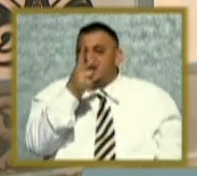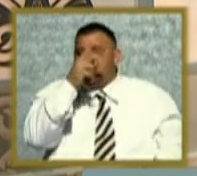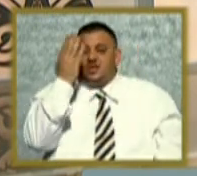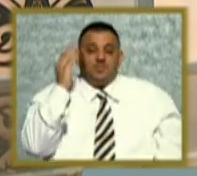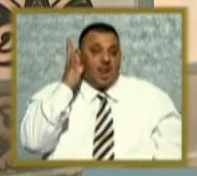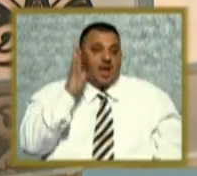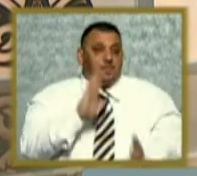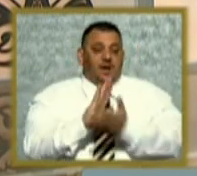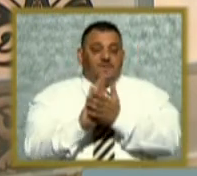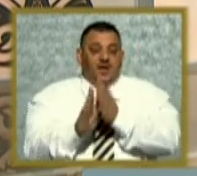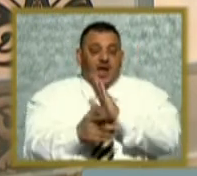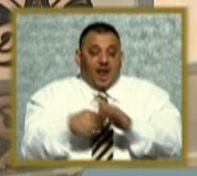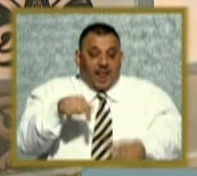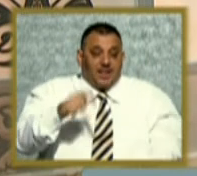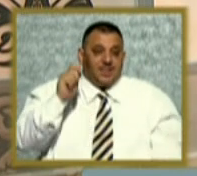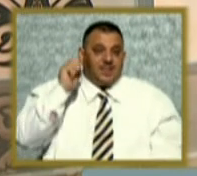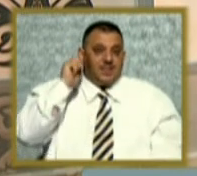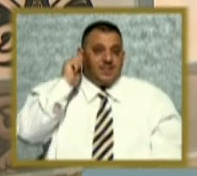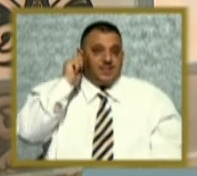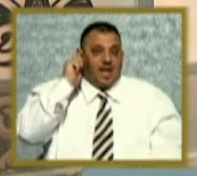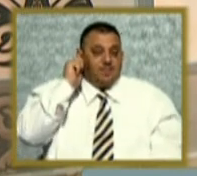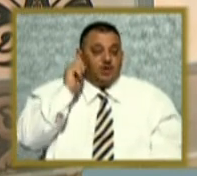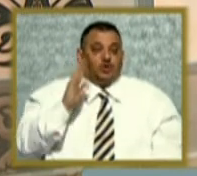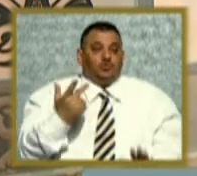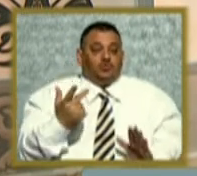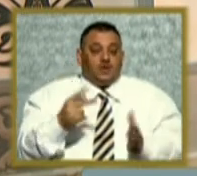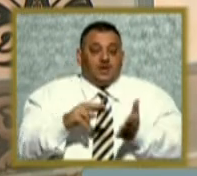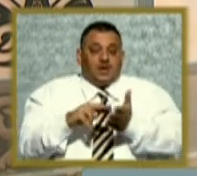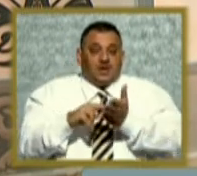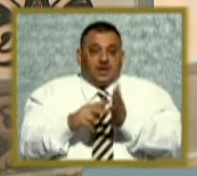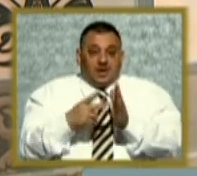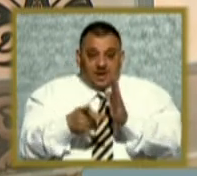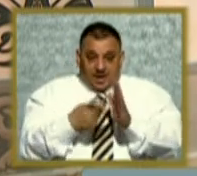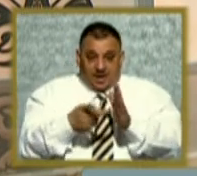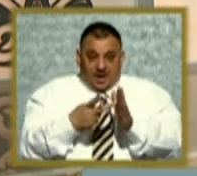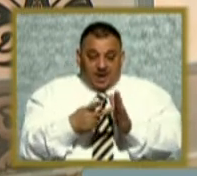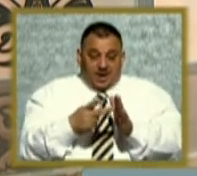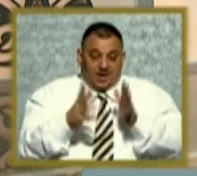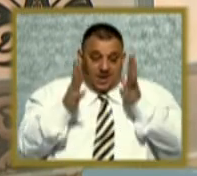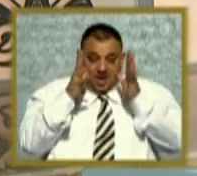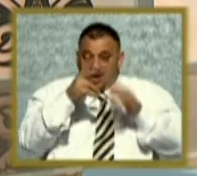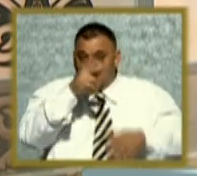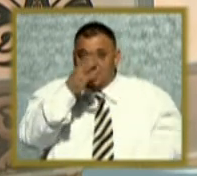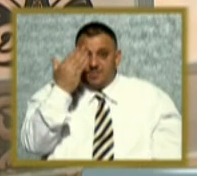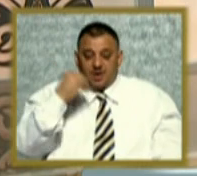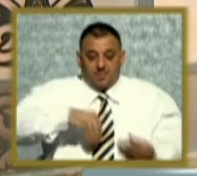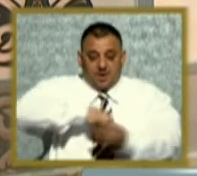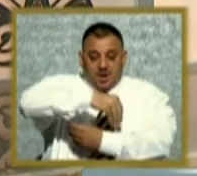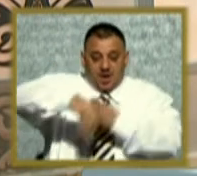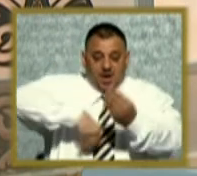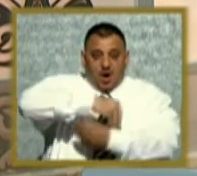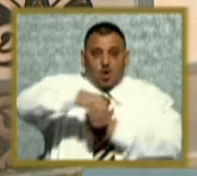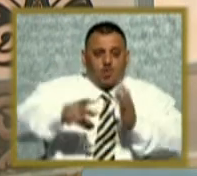إيه. فيا ترى يعني الآن هو يعمل عمرات كثيرة.